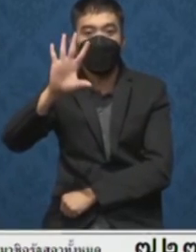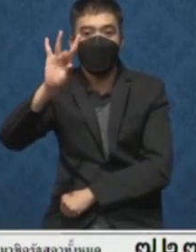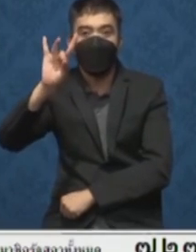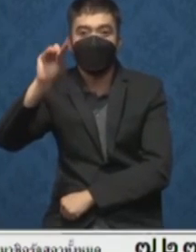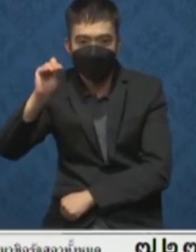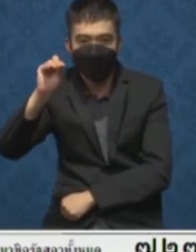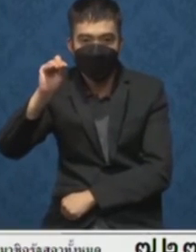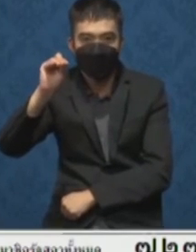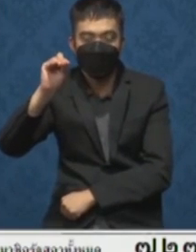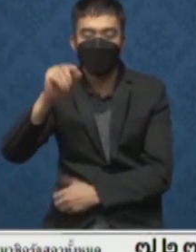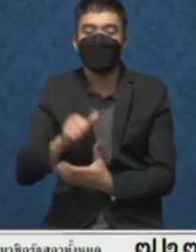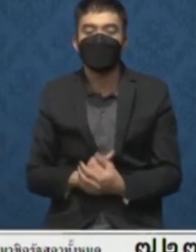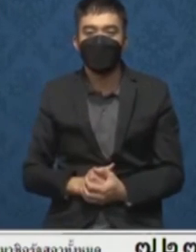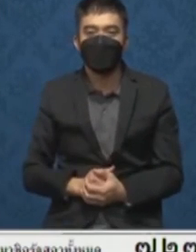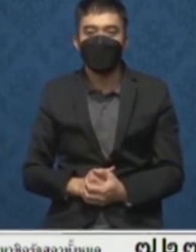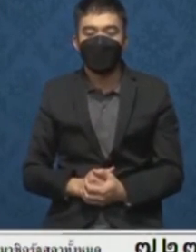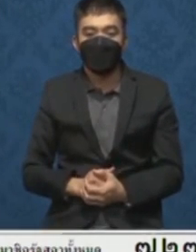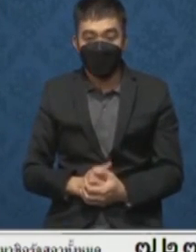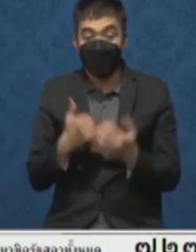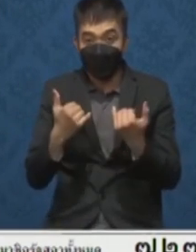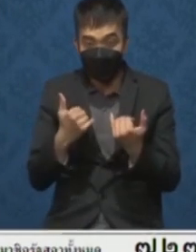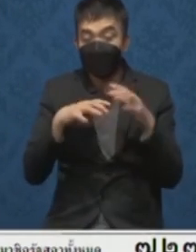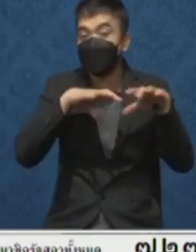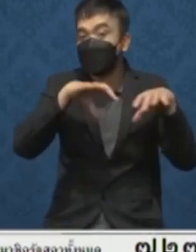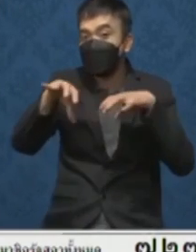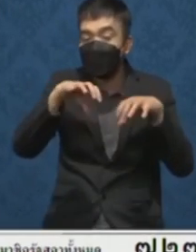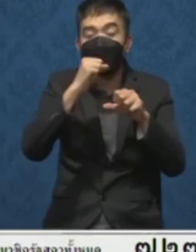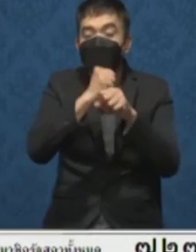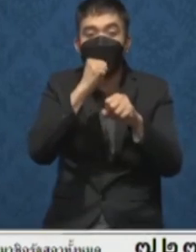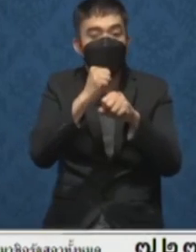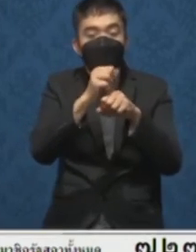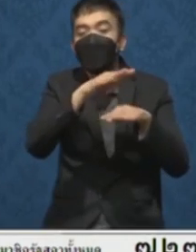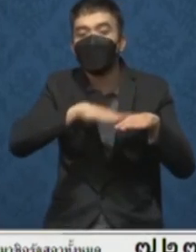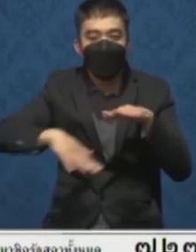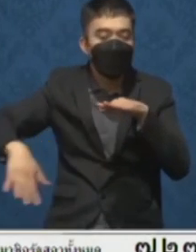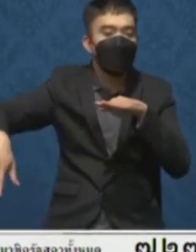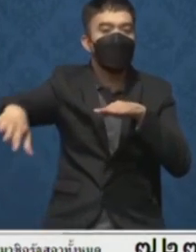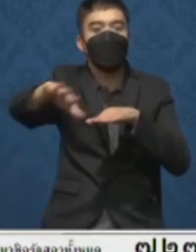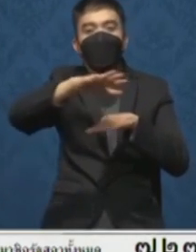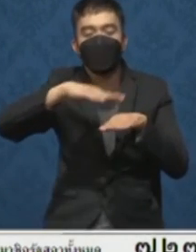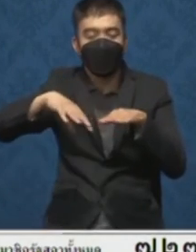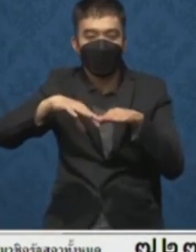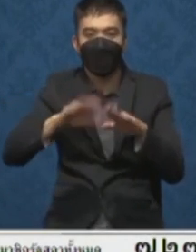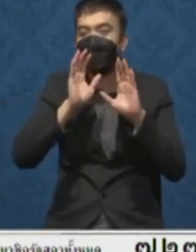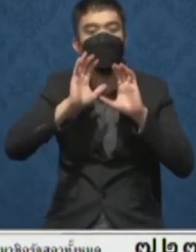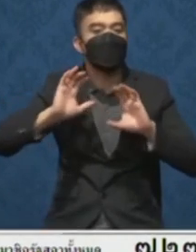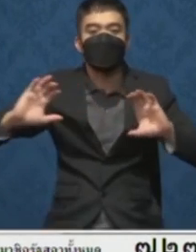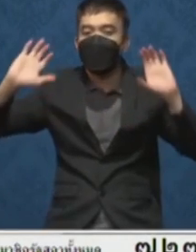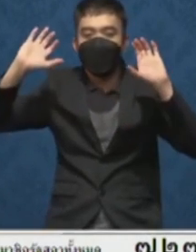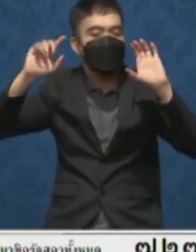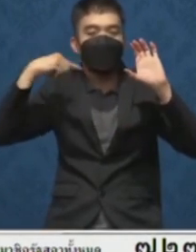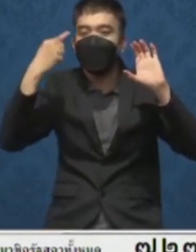แต่นั่นมันเป็นทั้งหมดของภารกิจตามปกติที่ไม่วารัฐบาลชุดใดเข้ามา